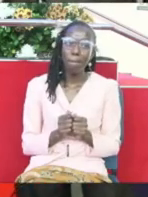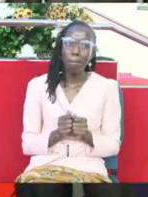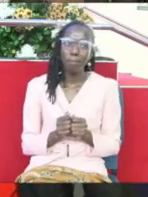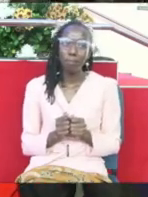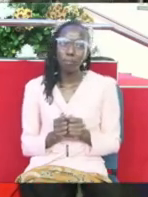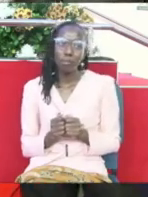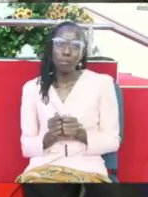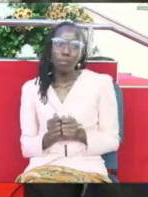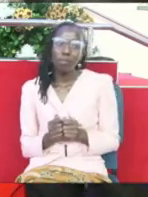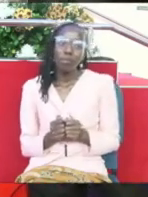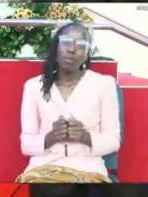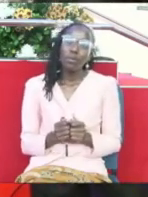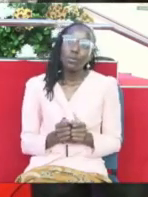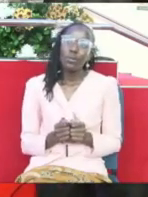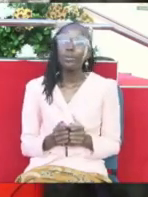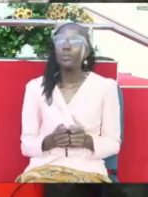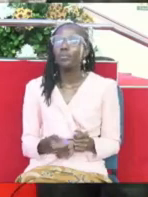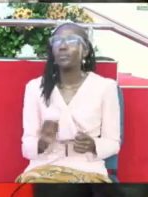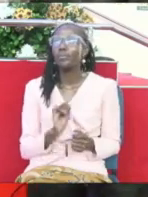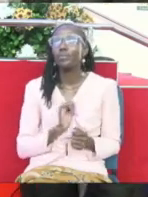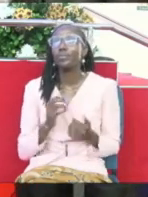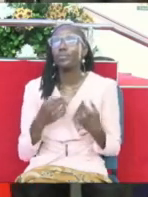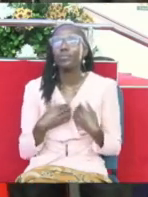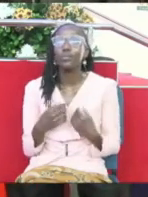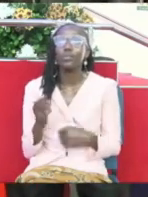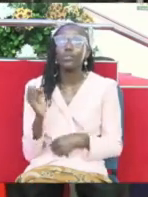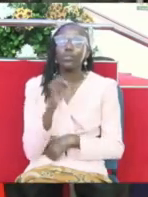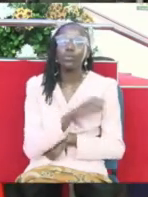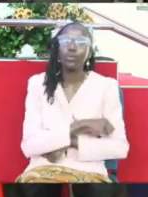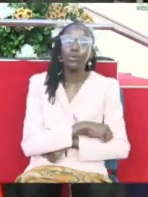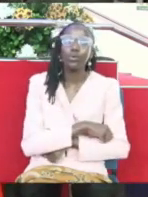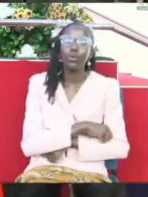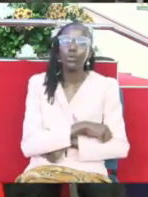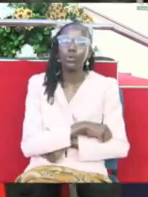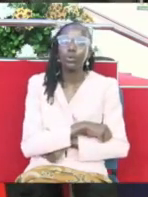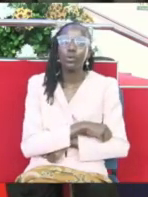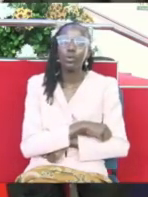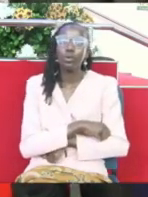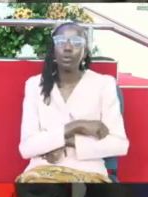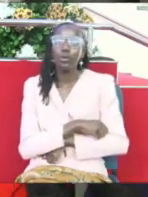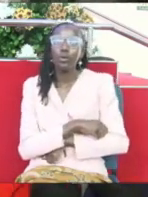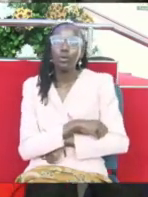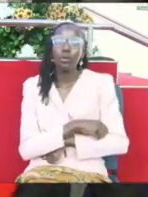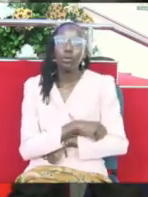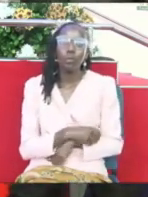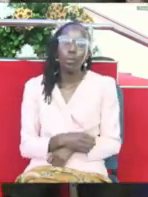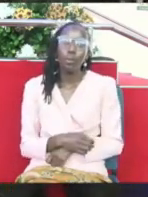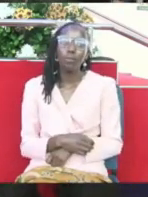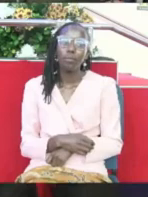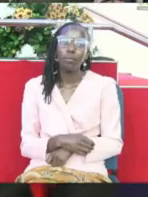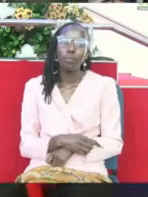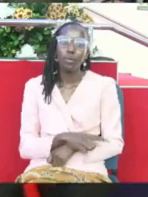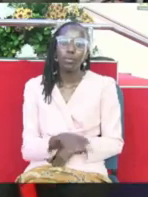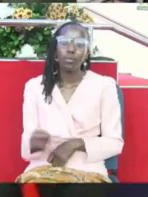school enough. Hata sijasoma kwa kutosha. But I am arising now. Lakini nainuka sasa. Because this generational pattern has to end here. Kwa